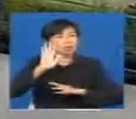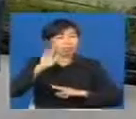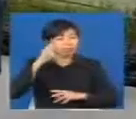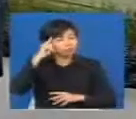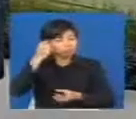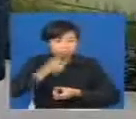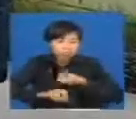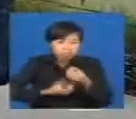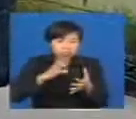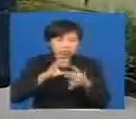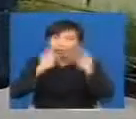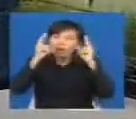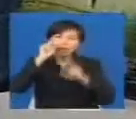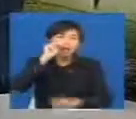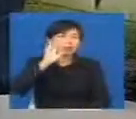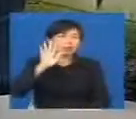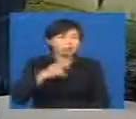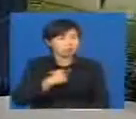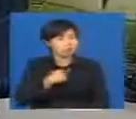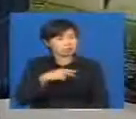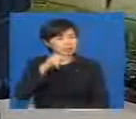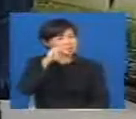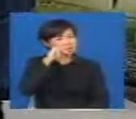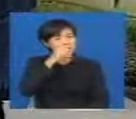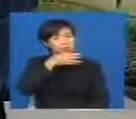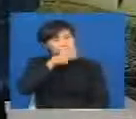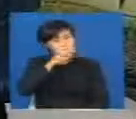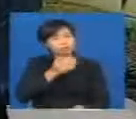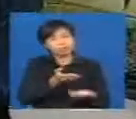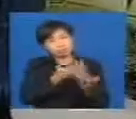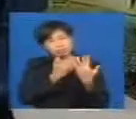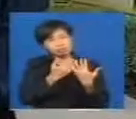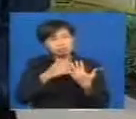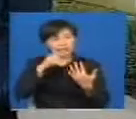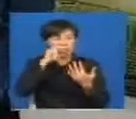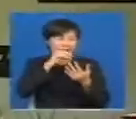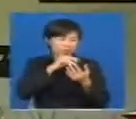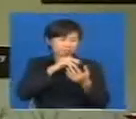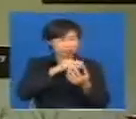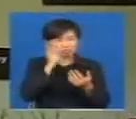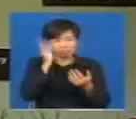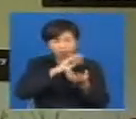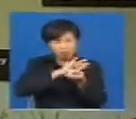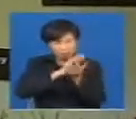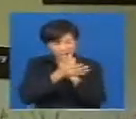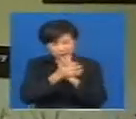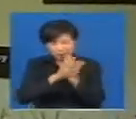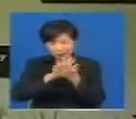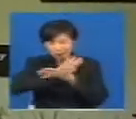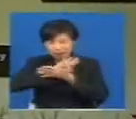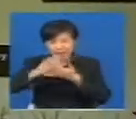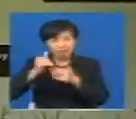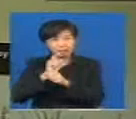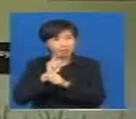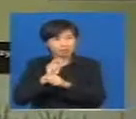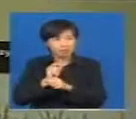เกี่ยวกับน้ำนะฮะน้ำกินน้ำใช้น้ำสะอาดการบำบัดน้ำแม้กระทั่งเอาน้ำมาทำเอาน้ำที่